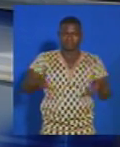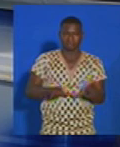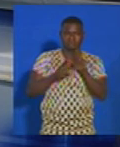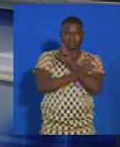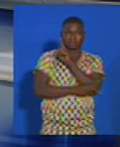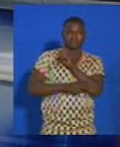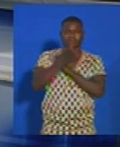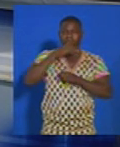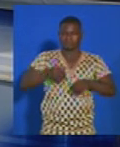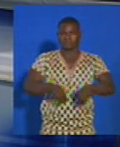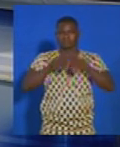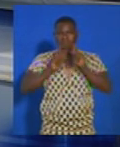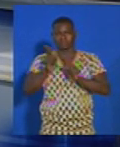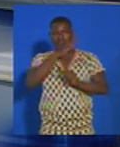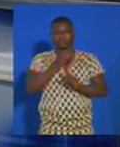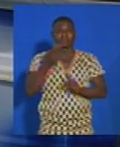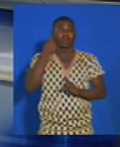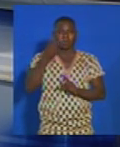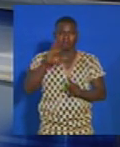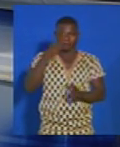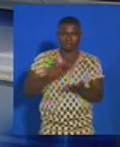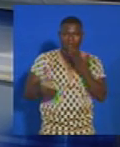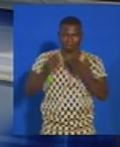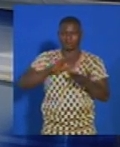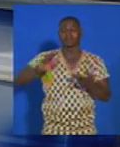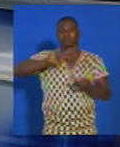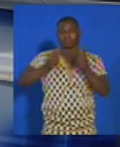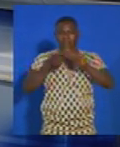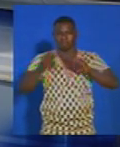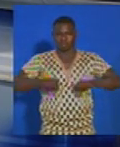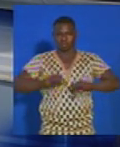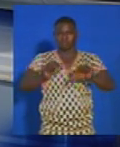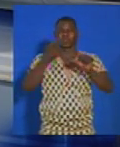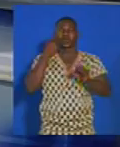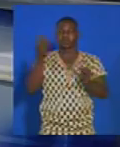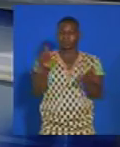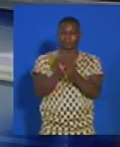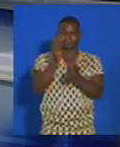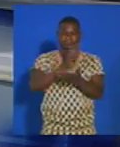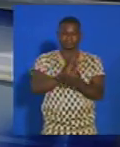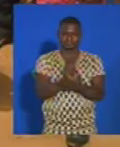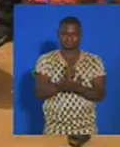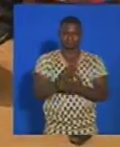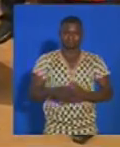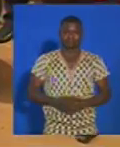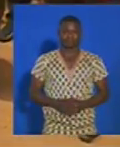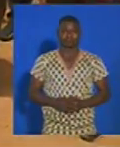l'occasion pour prospecter d'autres pistes de coopération. Rasmane Zundi, Vincent Tiendrebego, reportage.